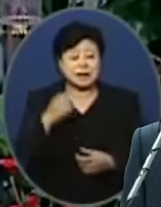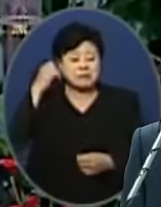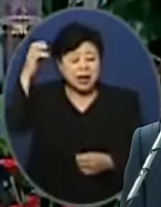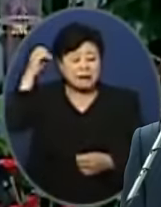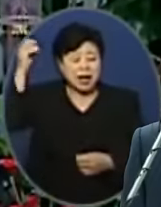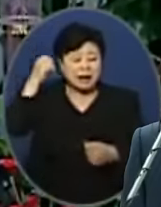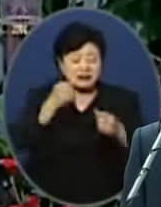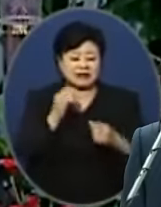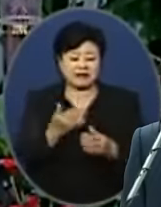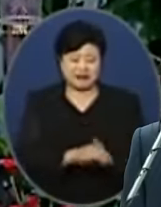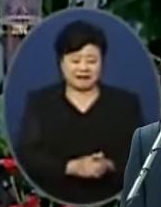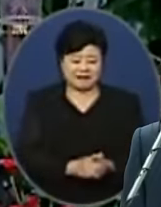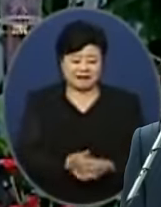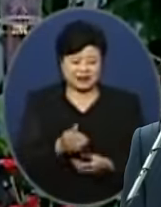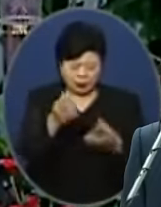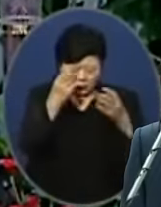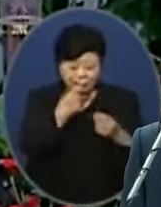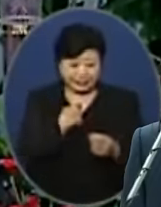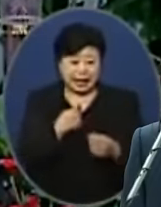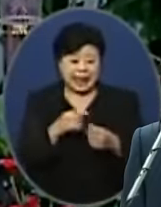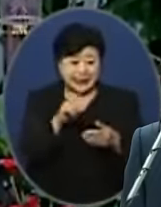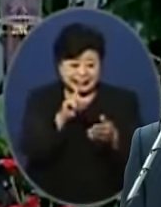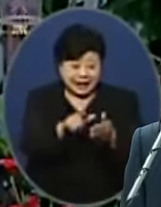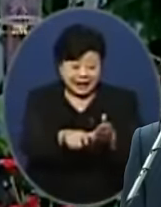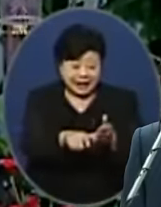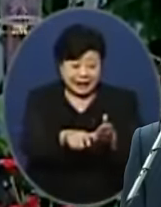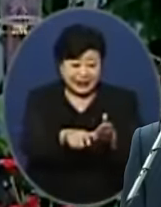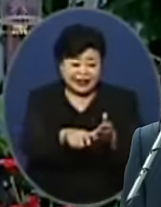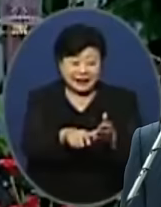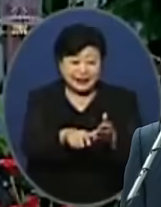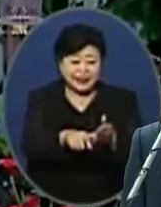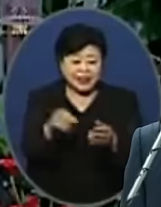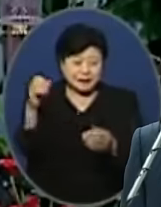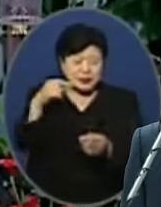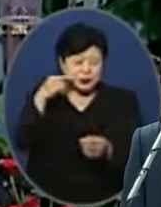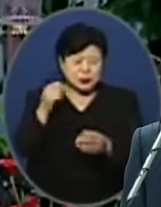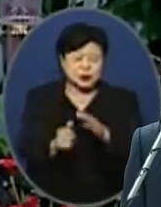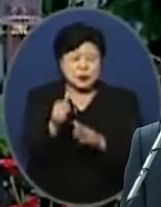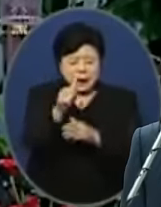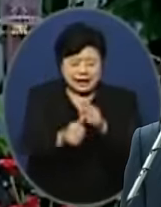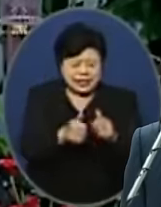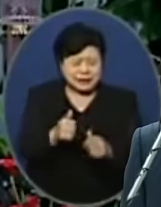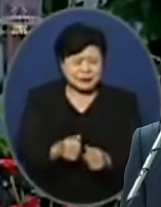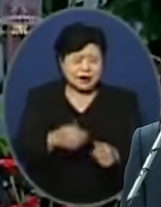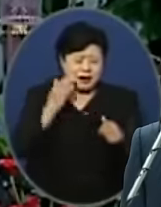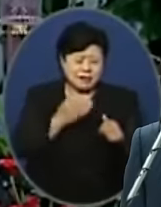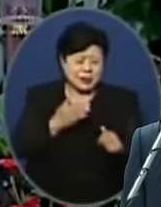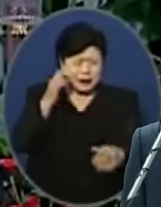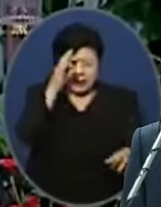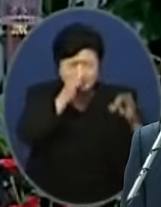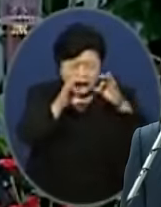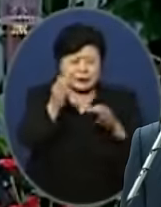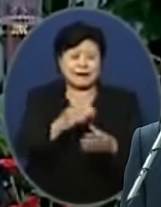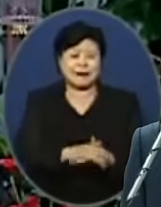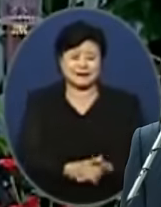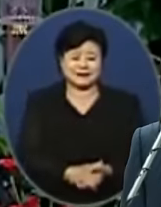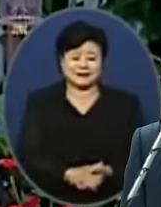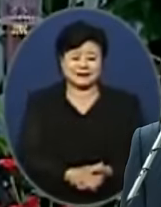잊어버리고 살기가 쉽습니다. 그런데 고난을 당하면 빛과 소망 되신 하나님을 간절히 찾게 되는 것입니다.